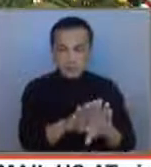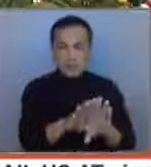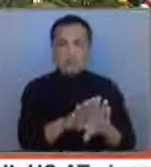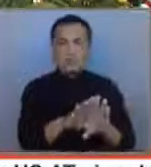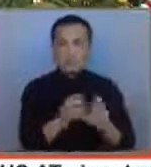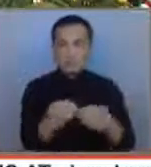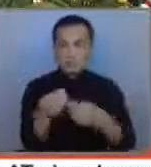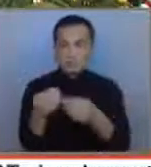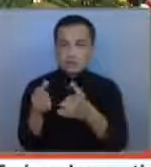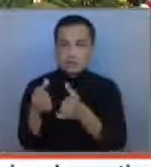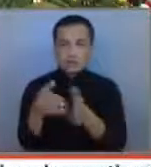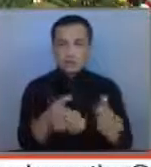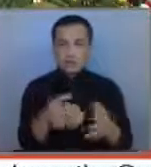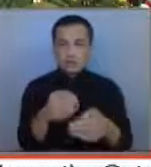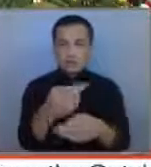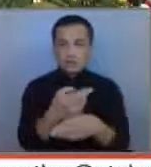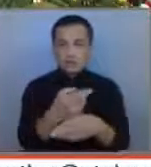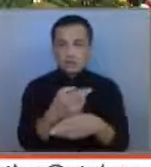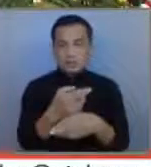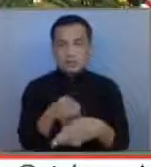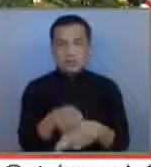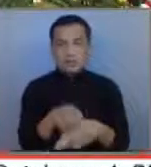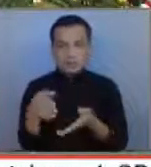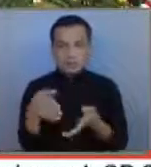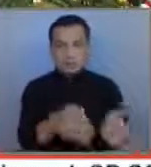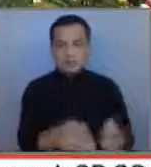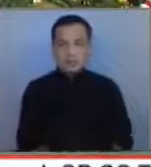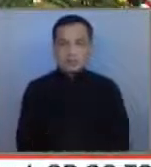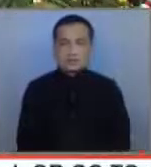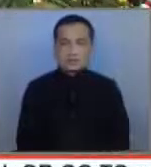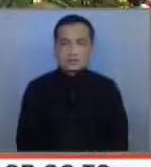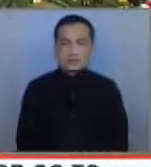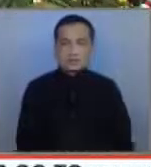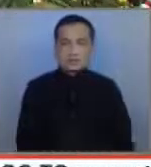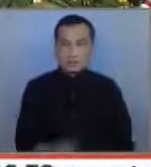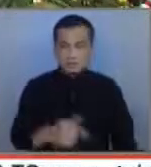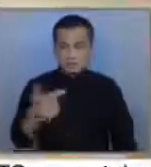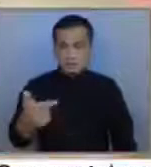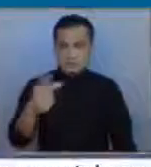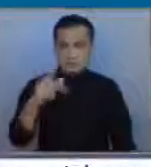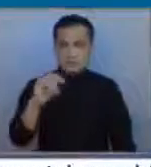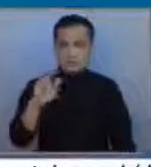gagawing pagsasaayo sa naturang kalsada. Si Karen Villanda sa detalye, Rise and Shine, Karen.